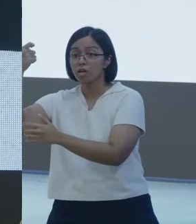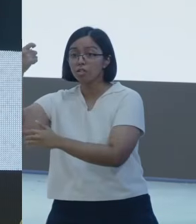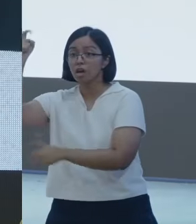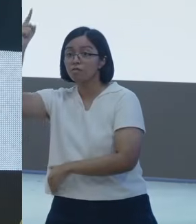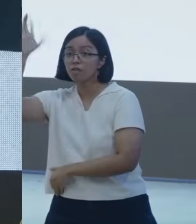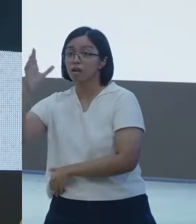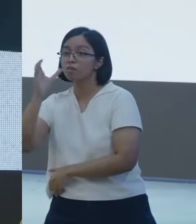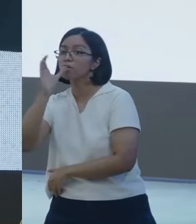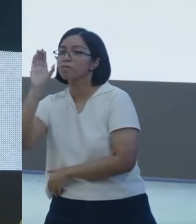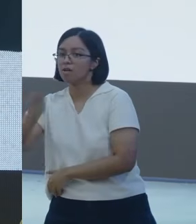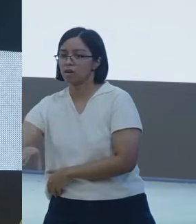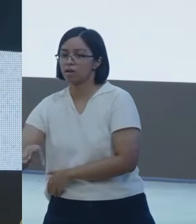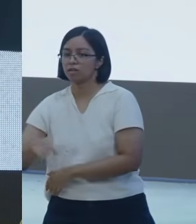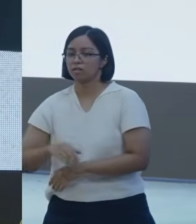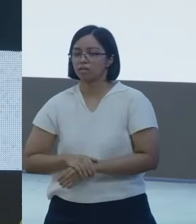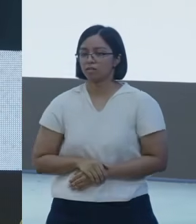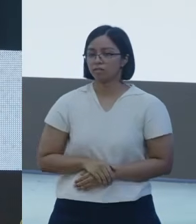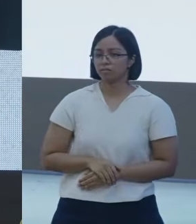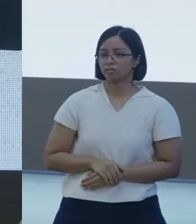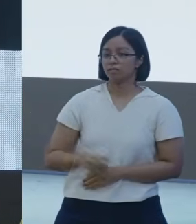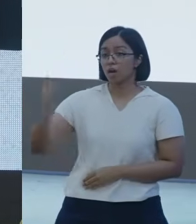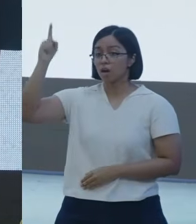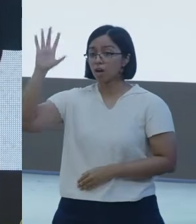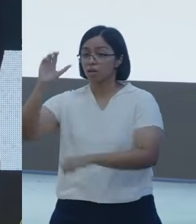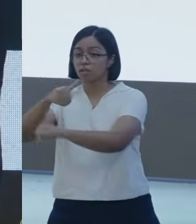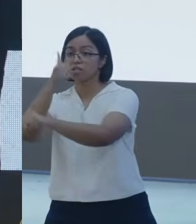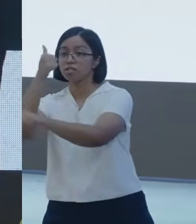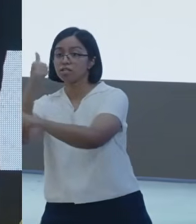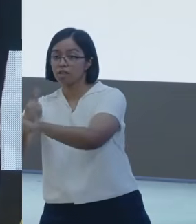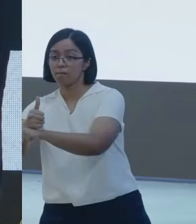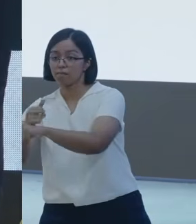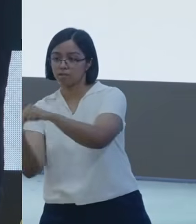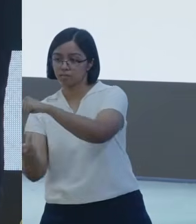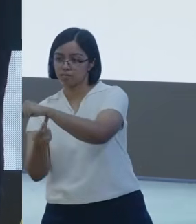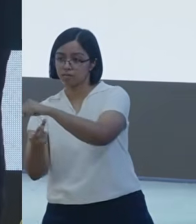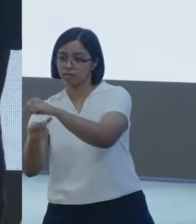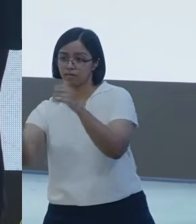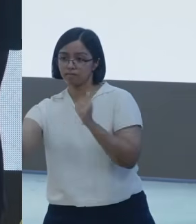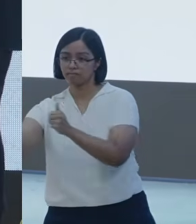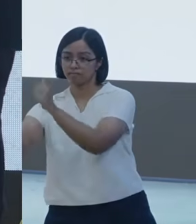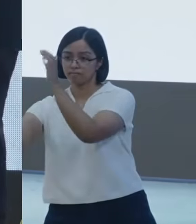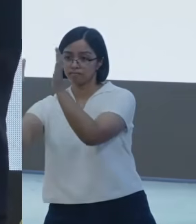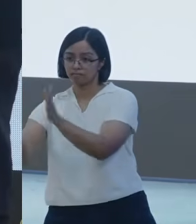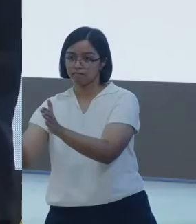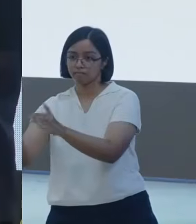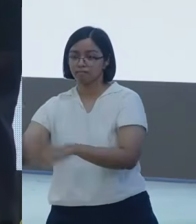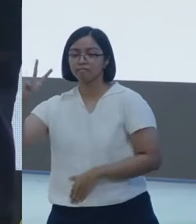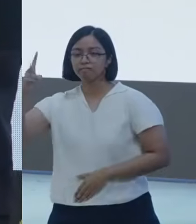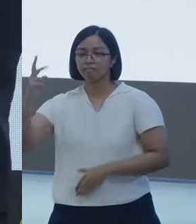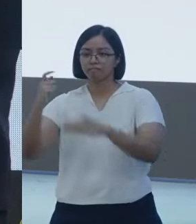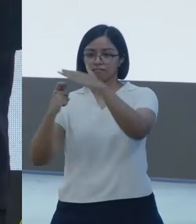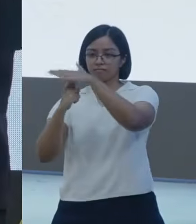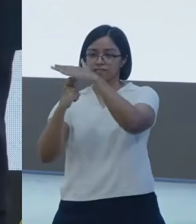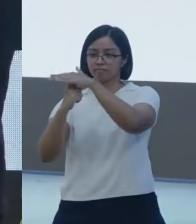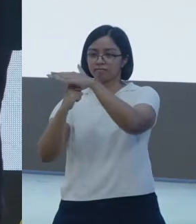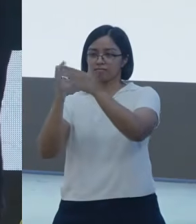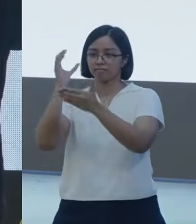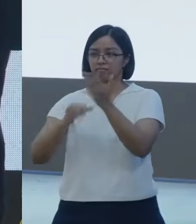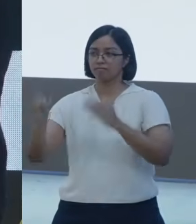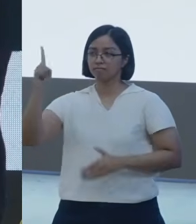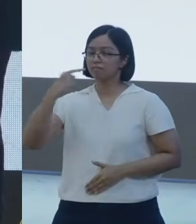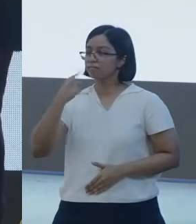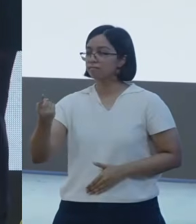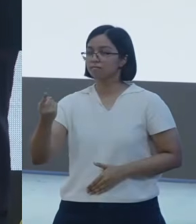siya. Meron siyang isang mandate. Sa 2 Timothy chapter 1 verse 1, sabi, Paul,